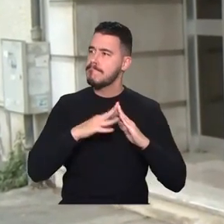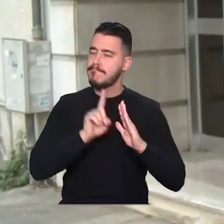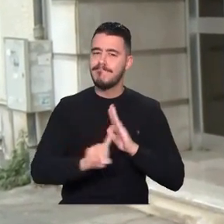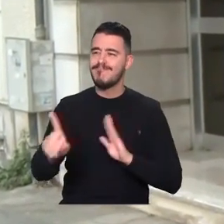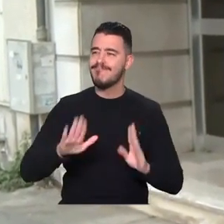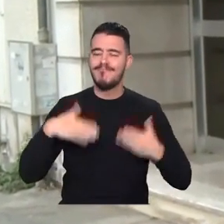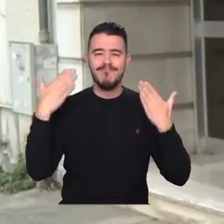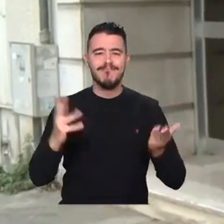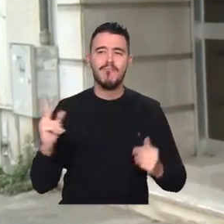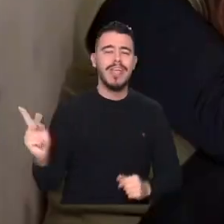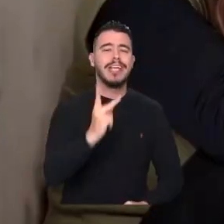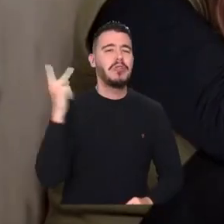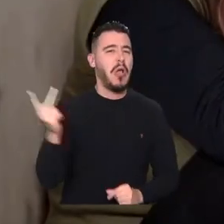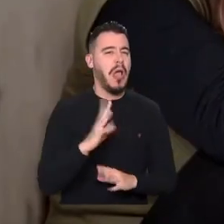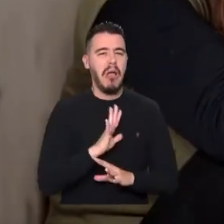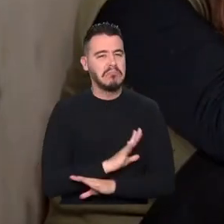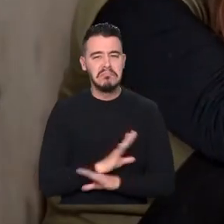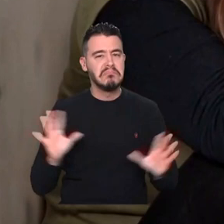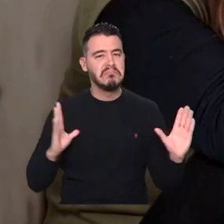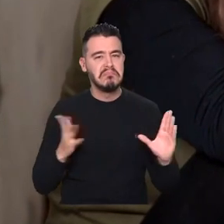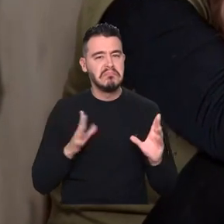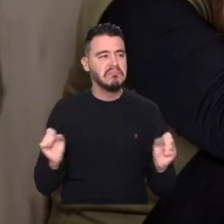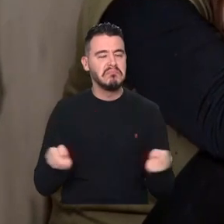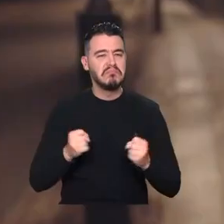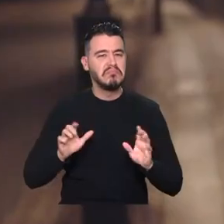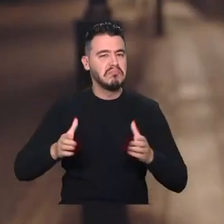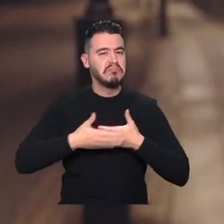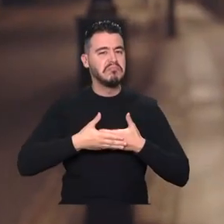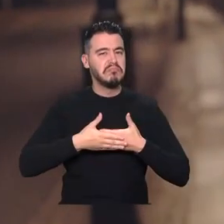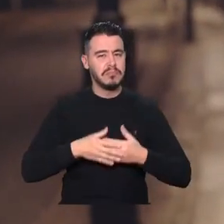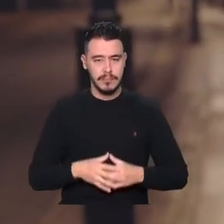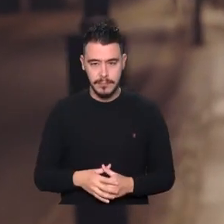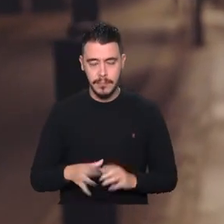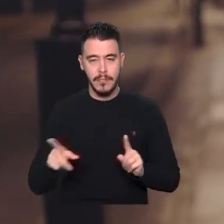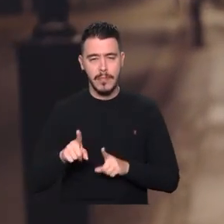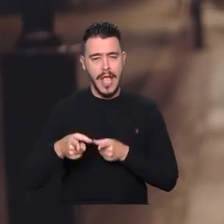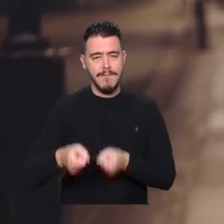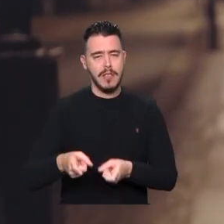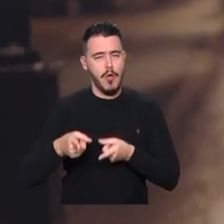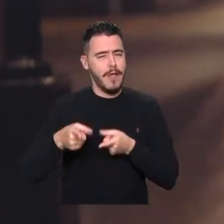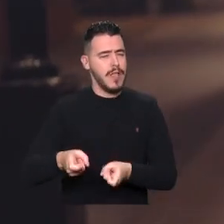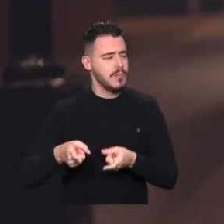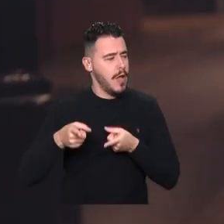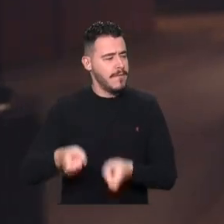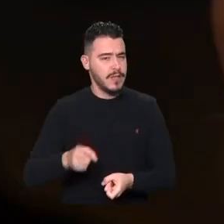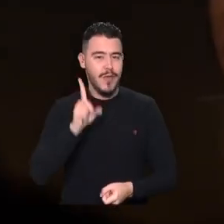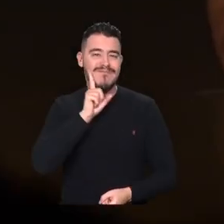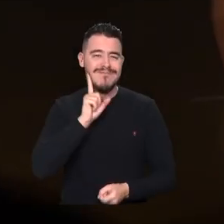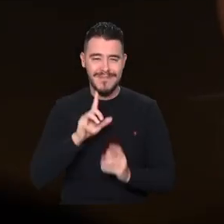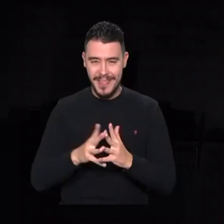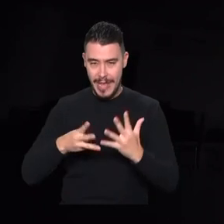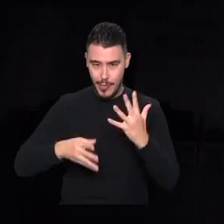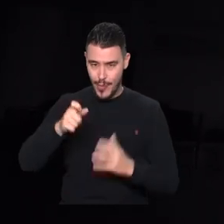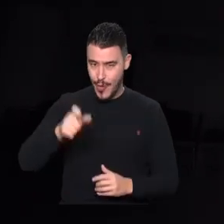άνθρωπος ο οποίος δεν μιλούσε πολύ. Οι εκβιασμοί είχαν γίνει συστηματικοί. Με την πρώτη περιστασιακή δουλειά που κατάφερε να πιάσει η ανήλικη,